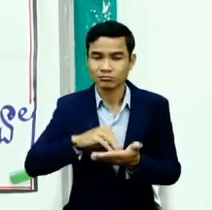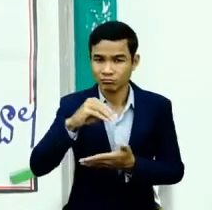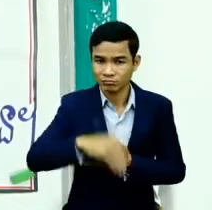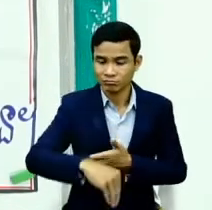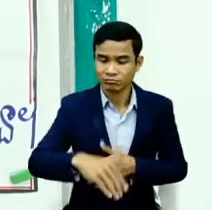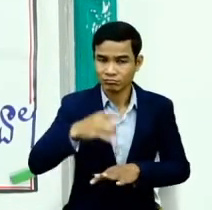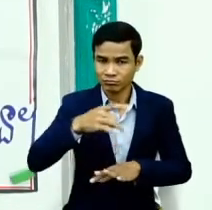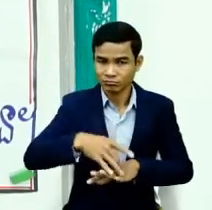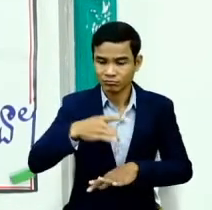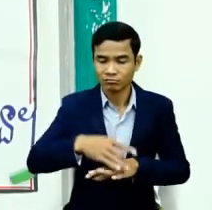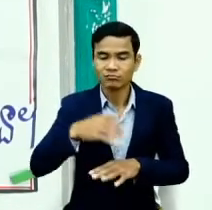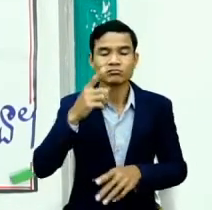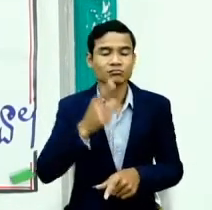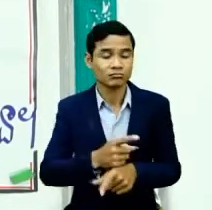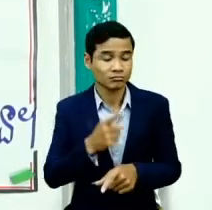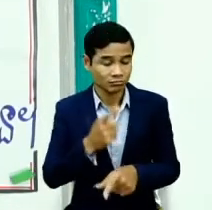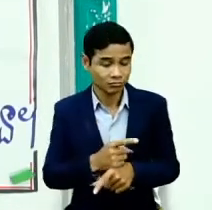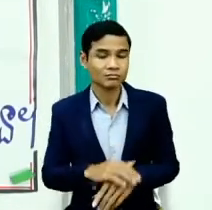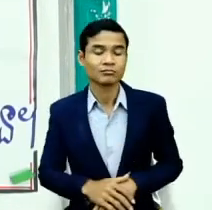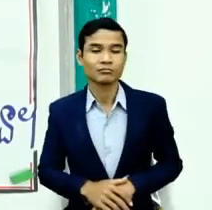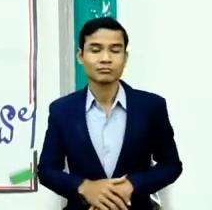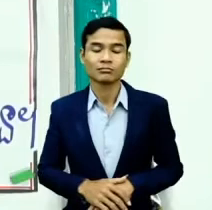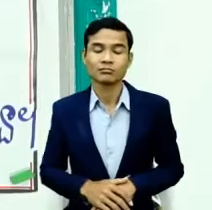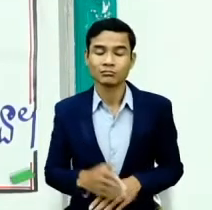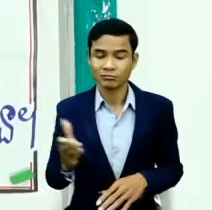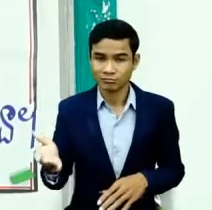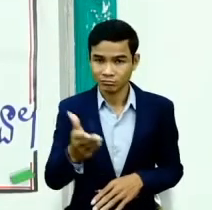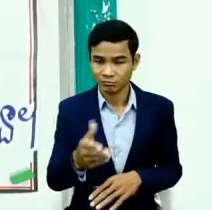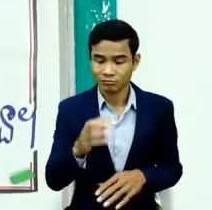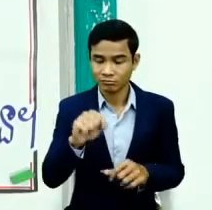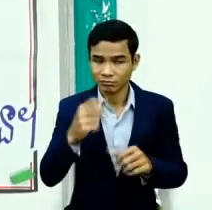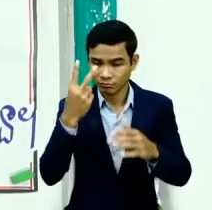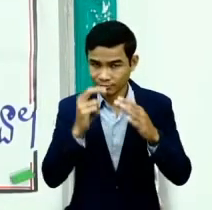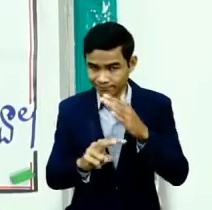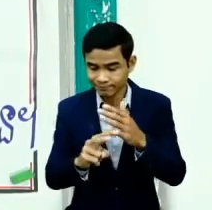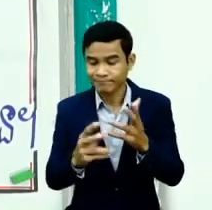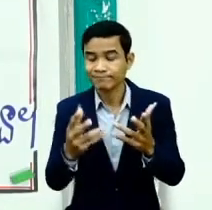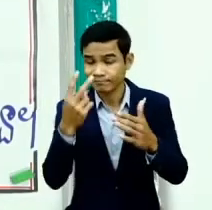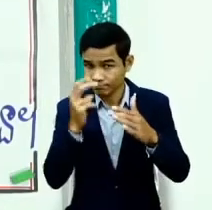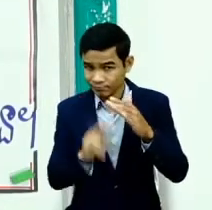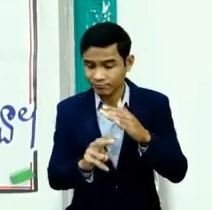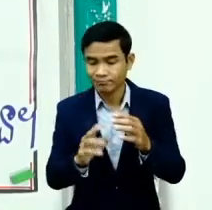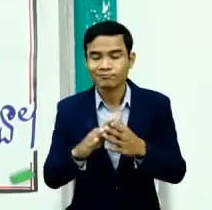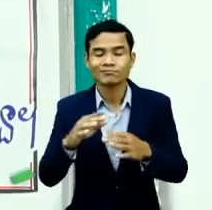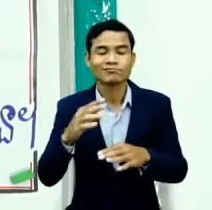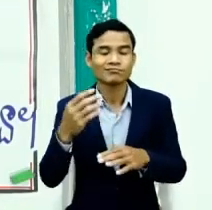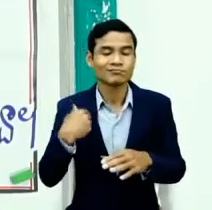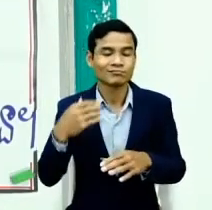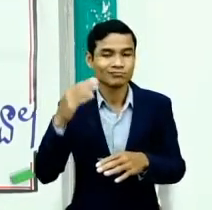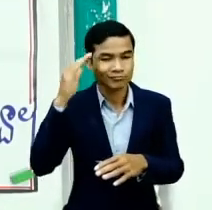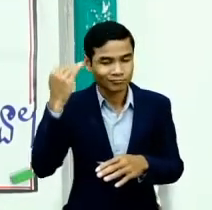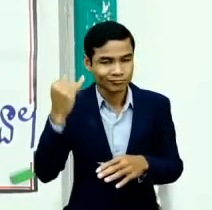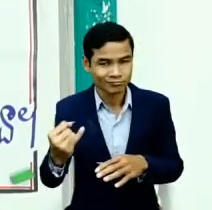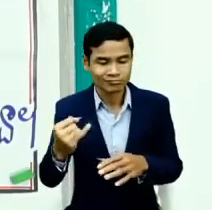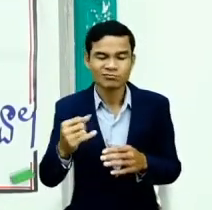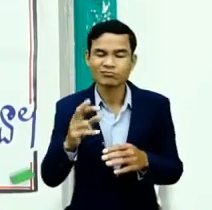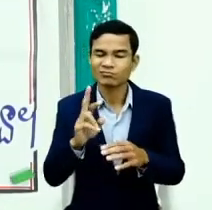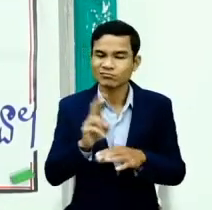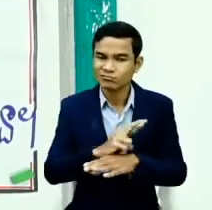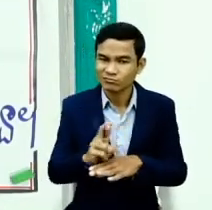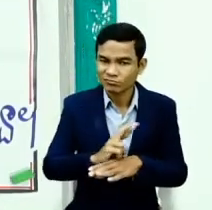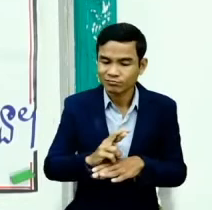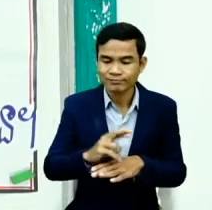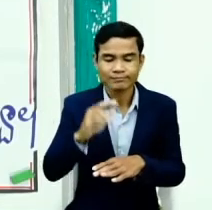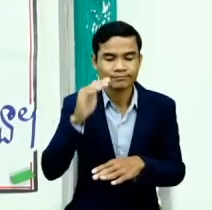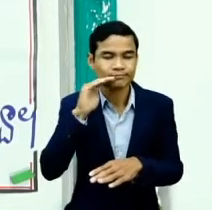chà cứ trấm trấm trở hát bảo cốt từ tiền thà ốt ní cứ chỉ không may ủ xá, hơi nên không may sụp hiệp điệp xá